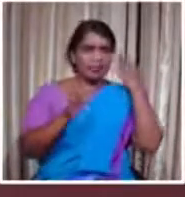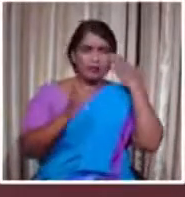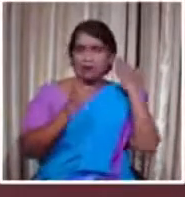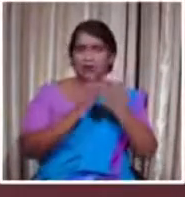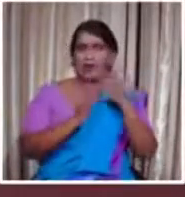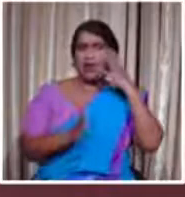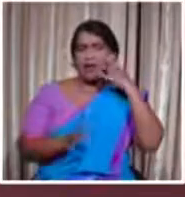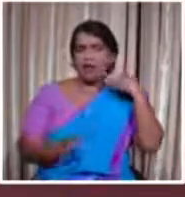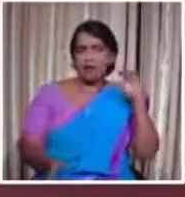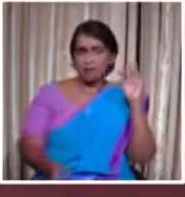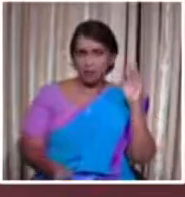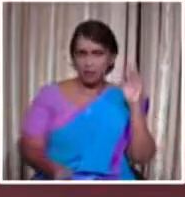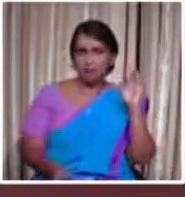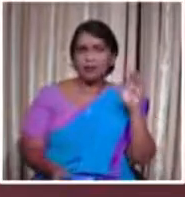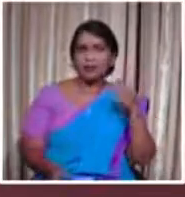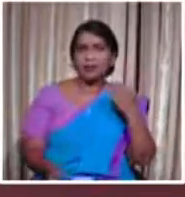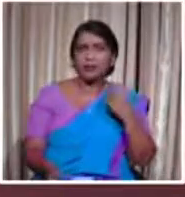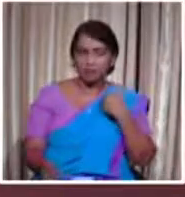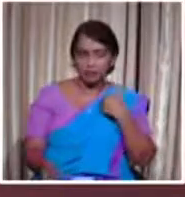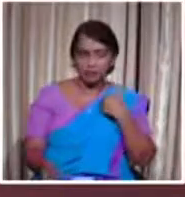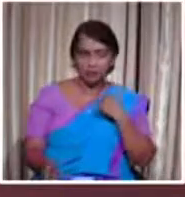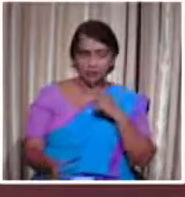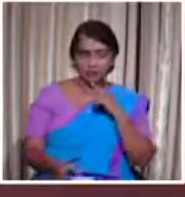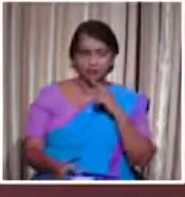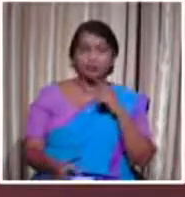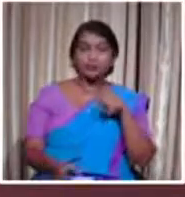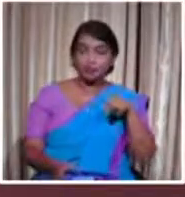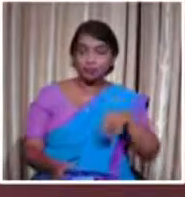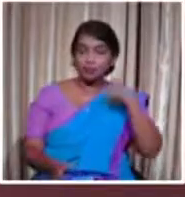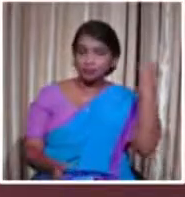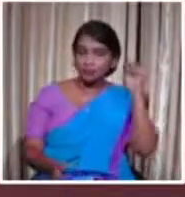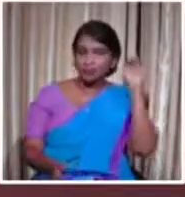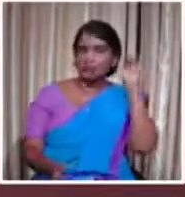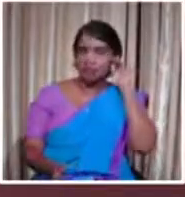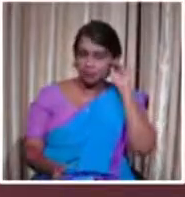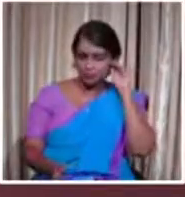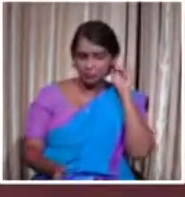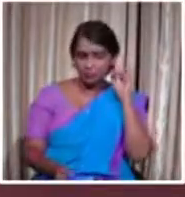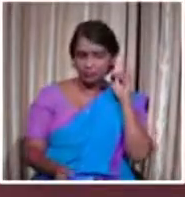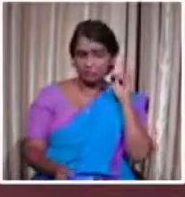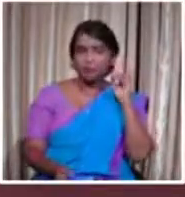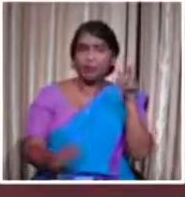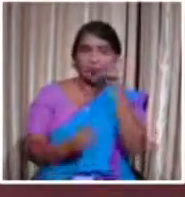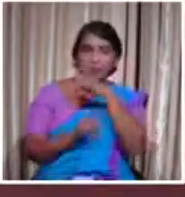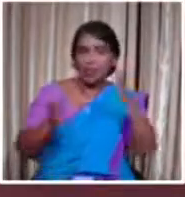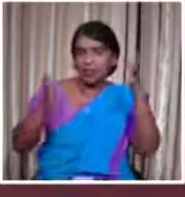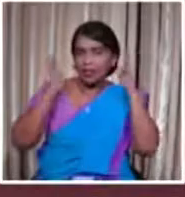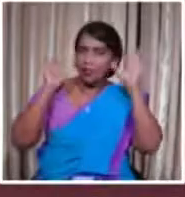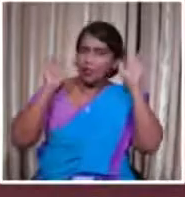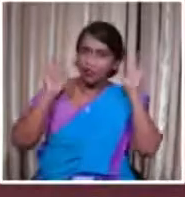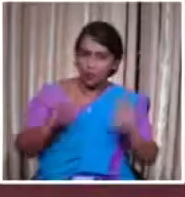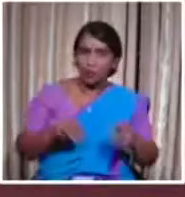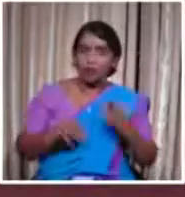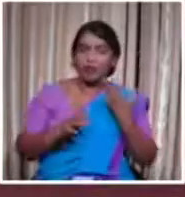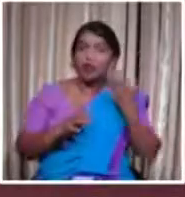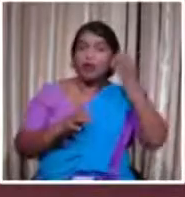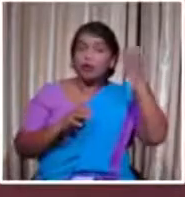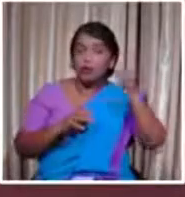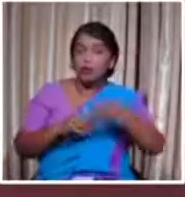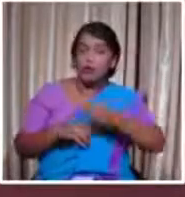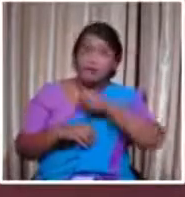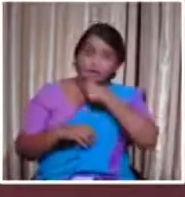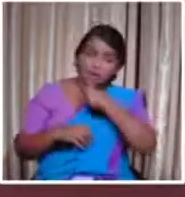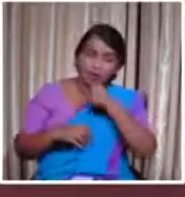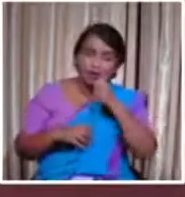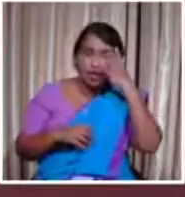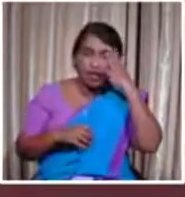කරා එනිසා මම තීන්දු කරා අද මේතුමා කතාව අහගෙන මේ බලන් ඉන්න මිනිසුන් හිනස්සන් නැතුව කවදා හරි ඔය වයසට යනකොට